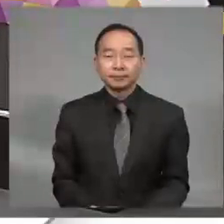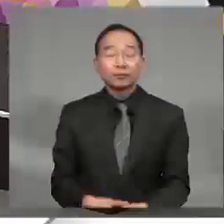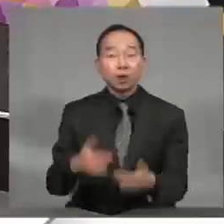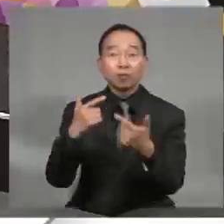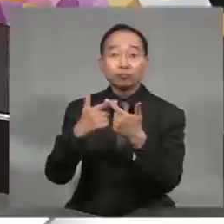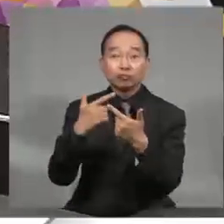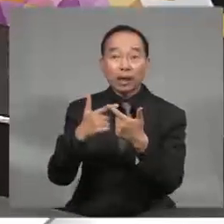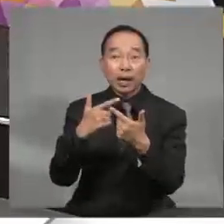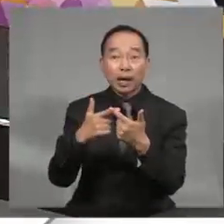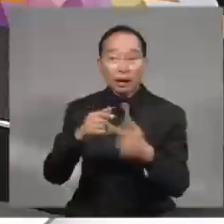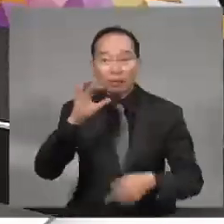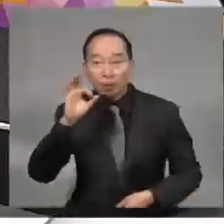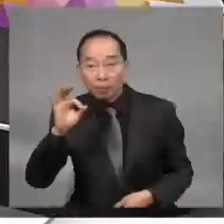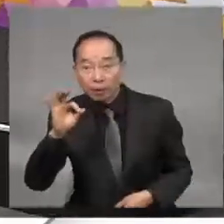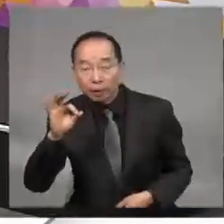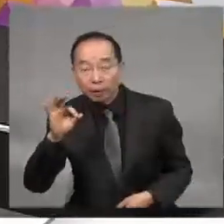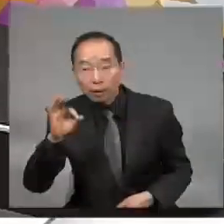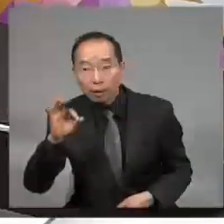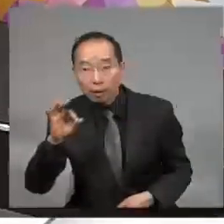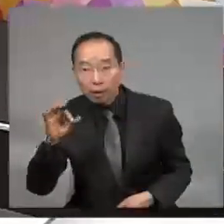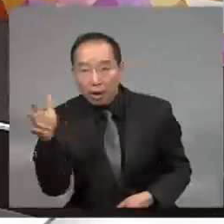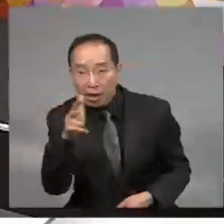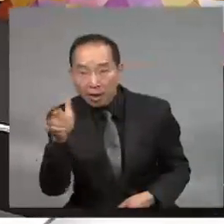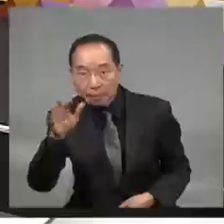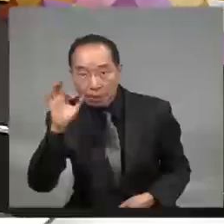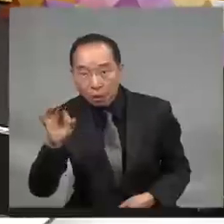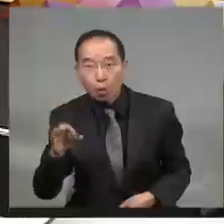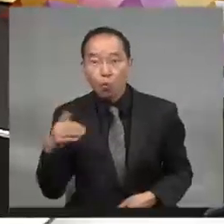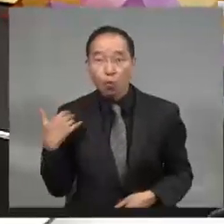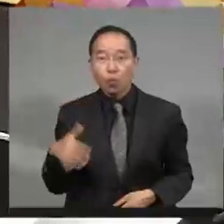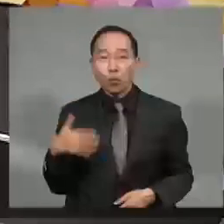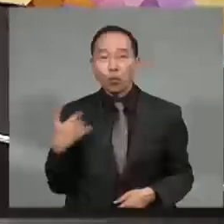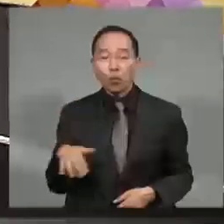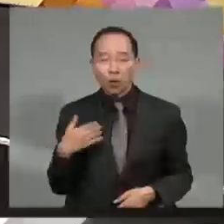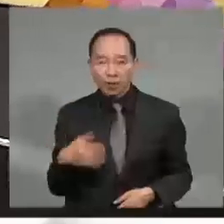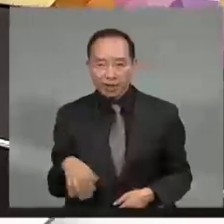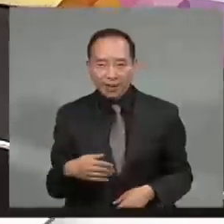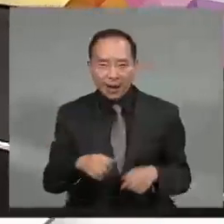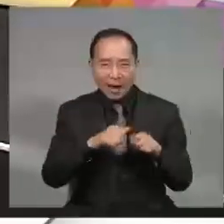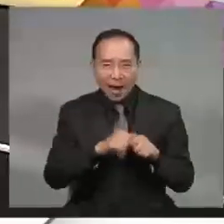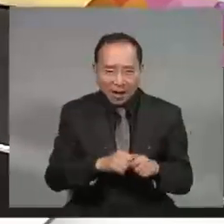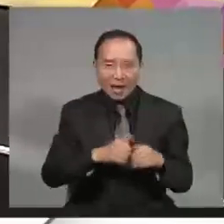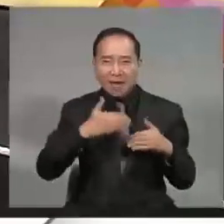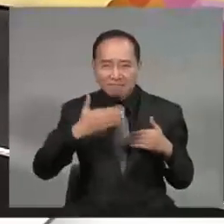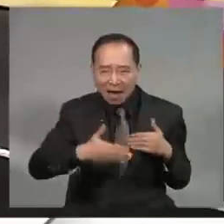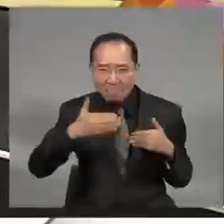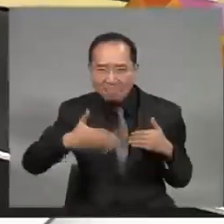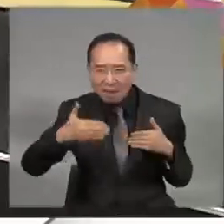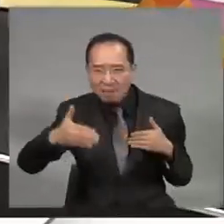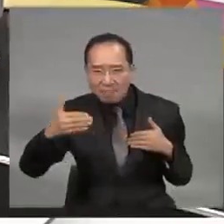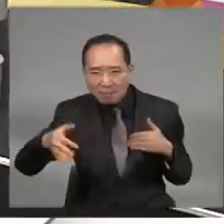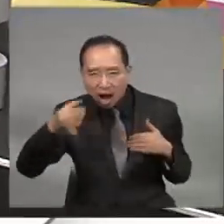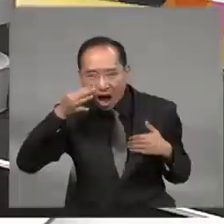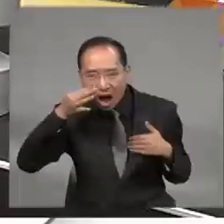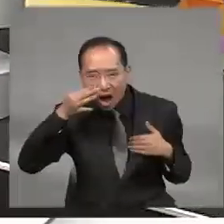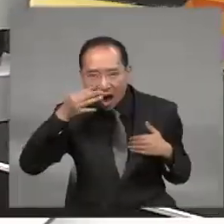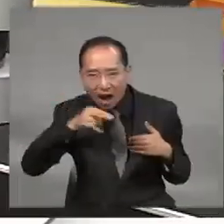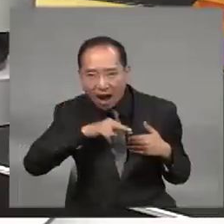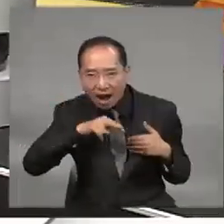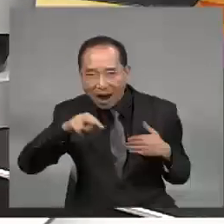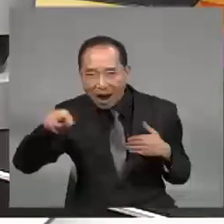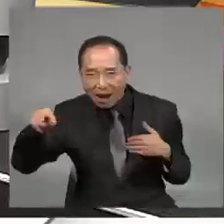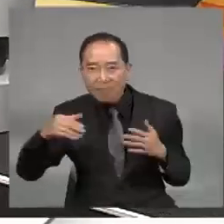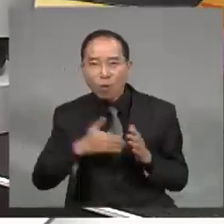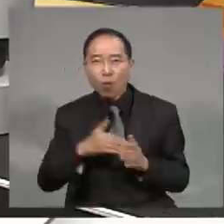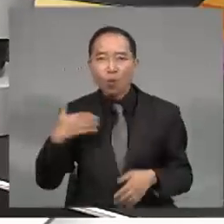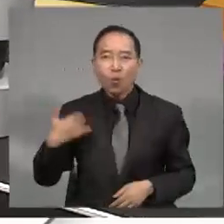부산을 통해서 저희가 현장 연결을 해봤는데 네. 아주 실시간으로 예, 하나하나 그 절차를 정확하게 보여주셨어요. 예, 정말